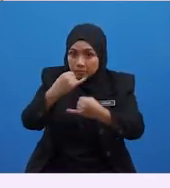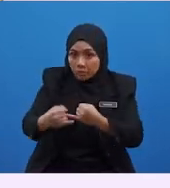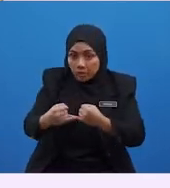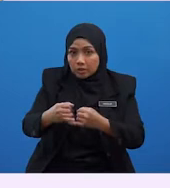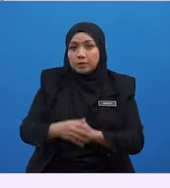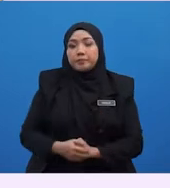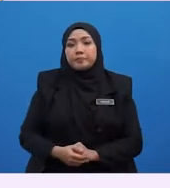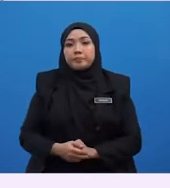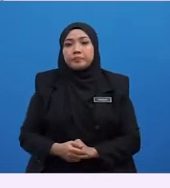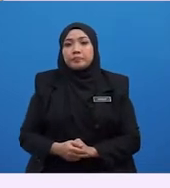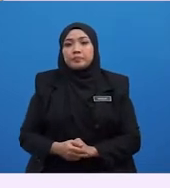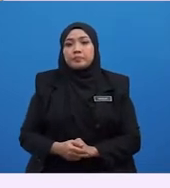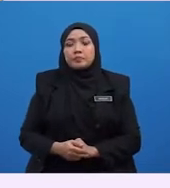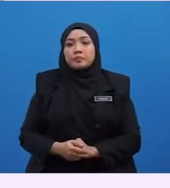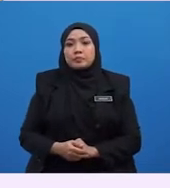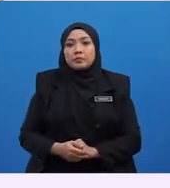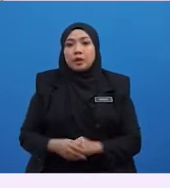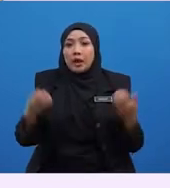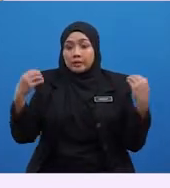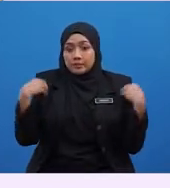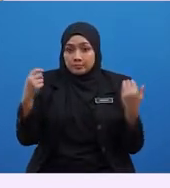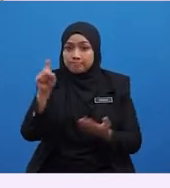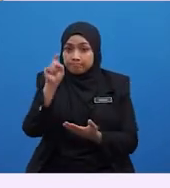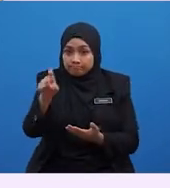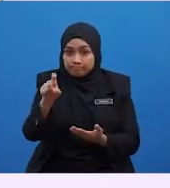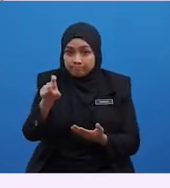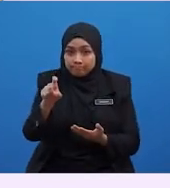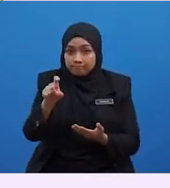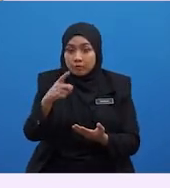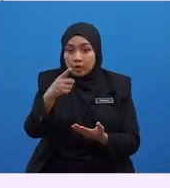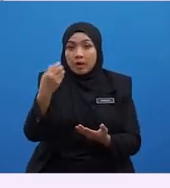dikemaskinikan dengan menggunakan pautan di bahagian bawah.